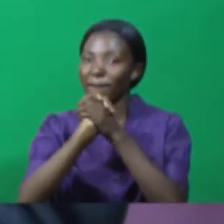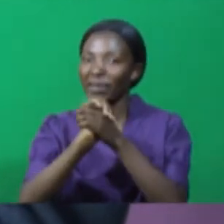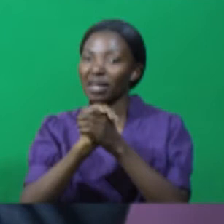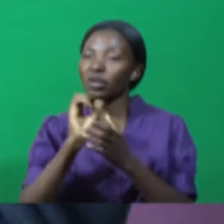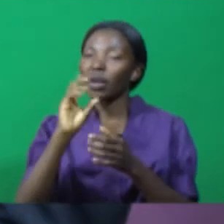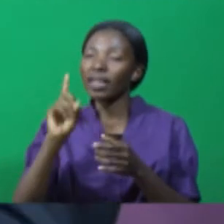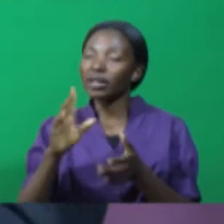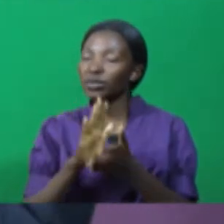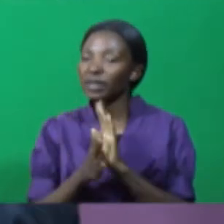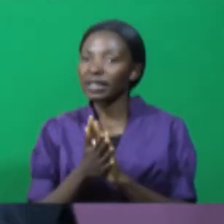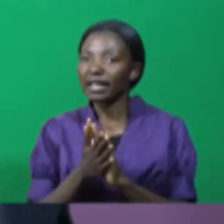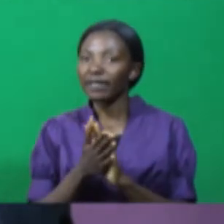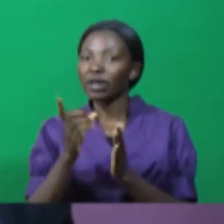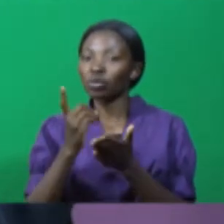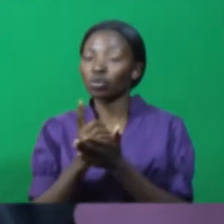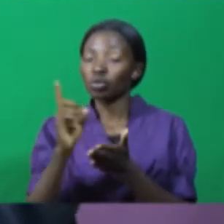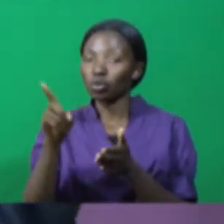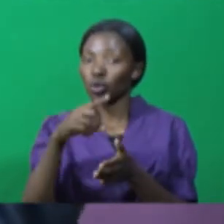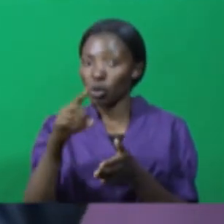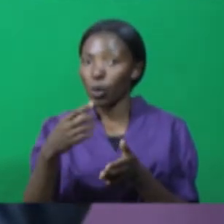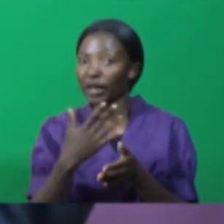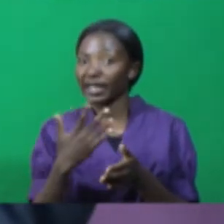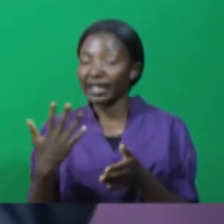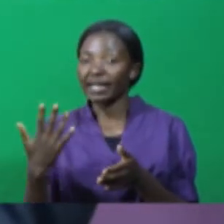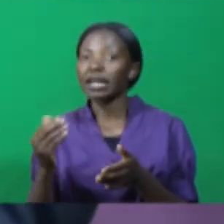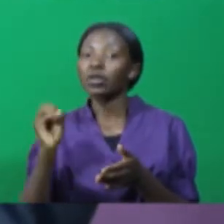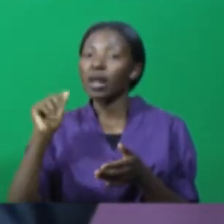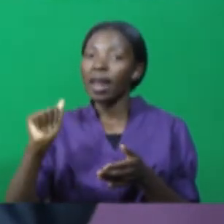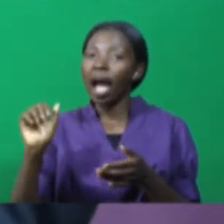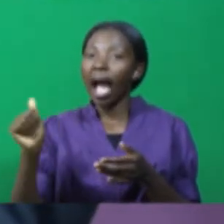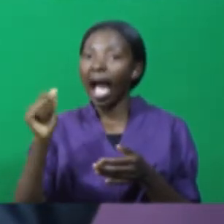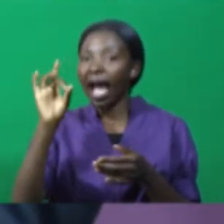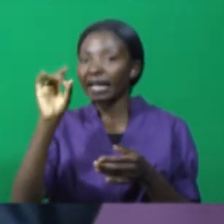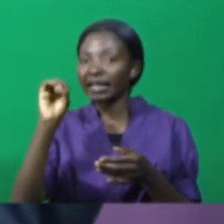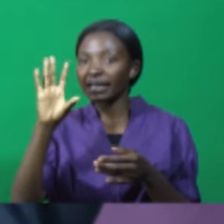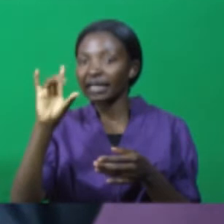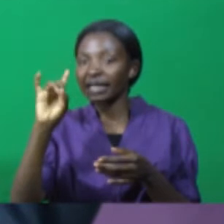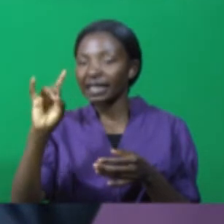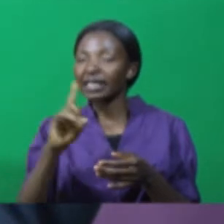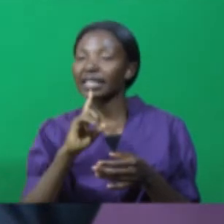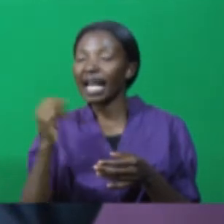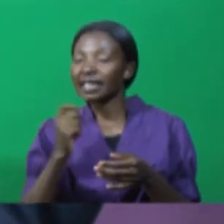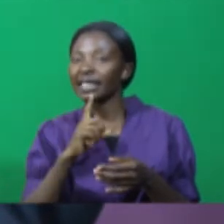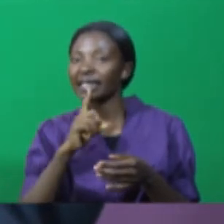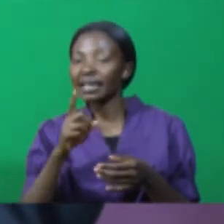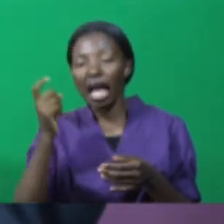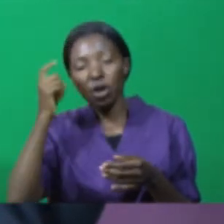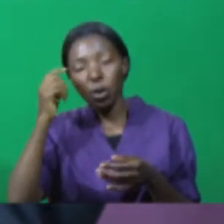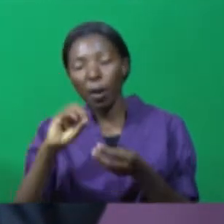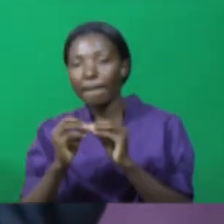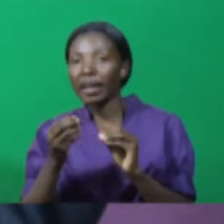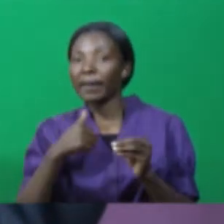chisingafadze madzisha evaFiristia. Verse 9. Akisha akapindura akati kuna David, ndinoziva kuti